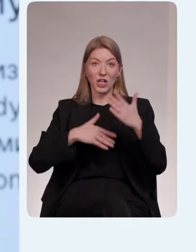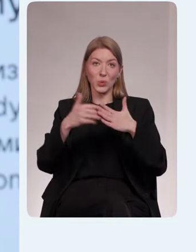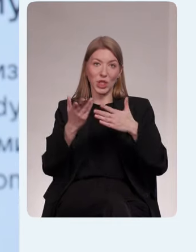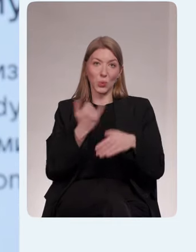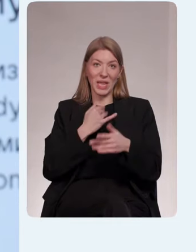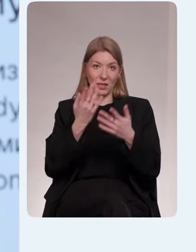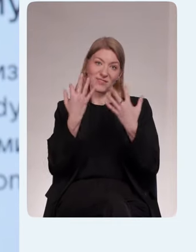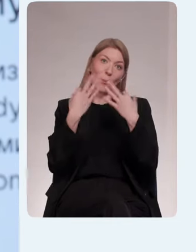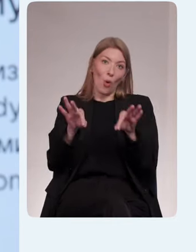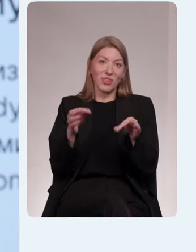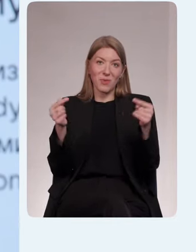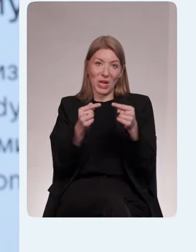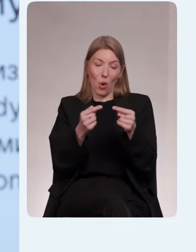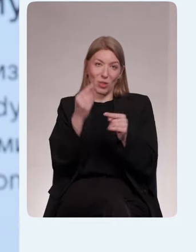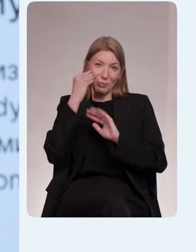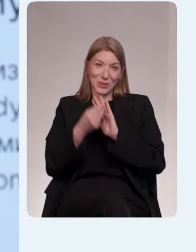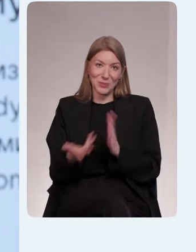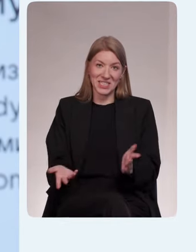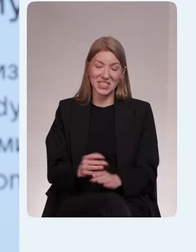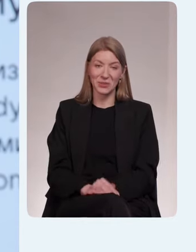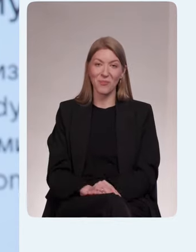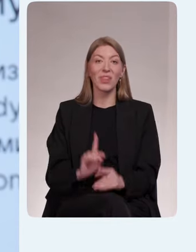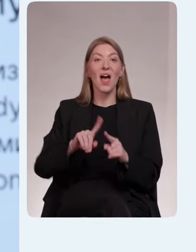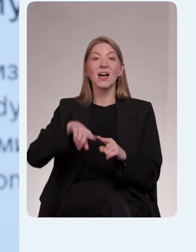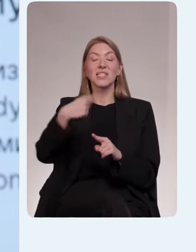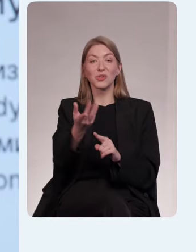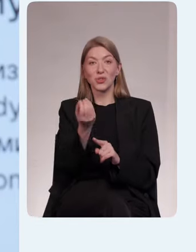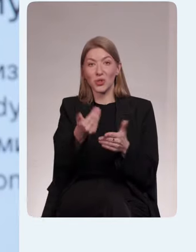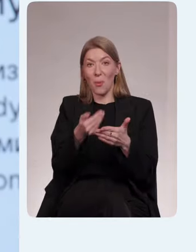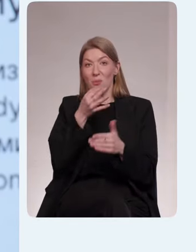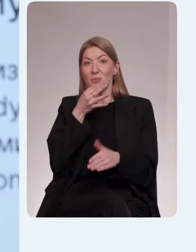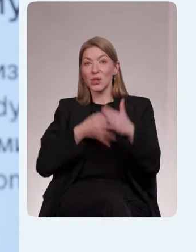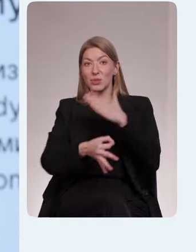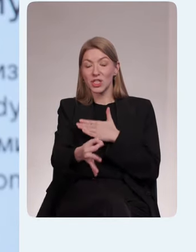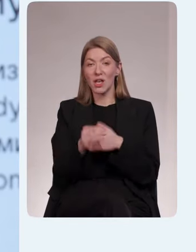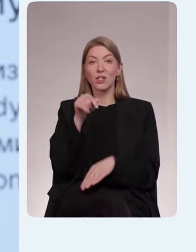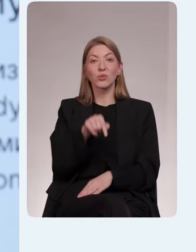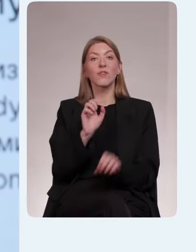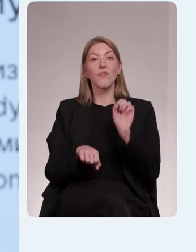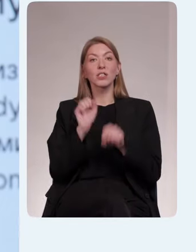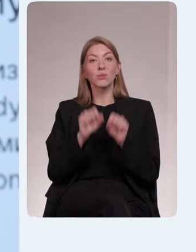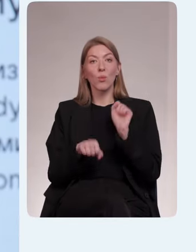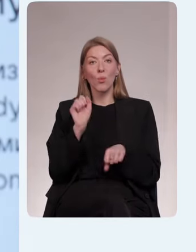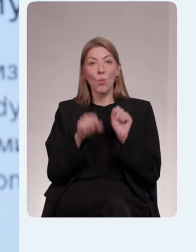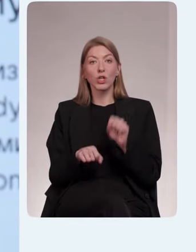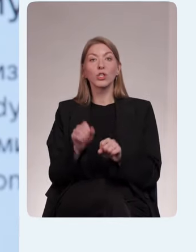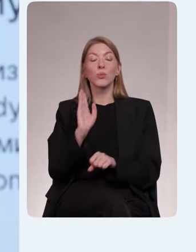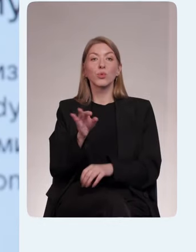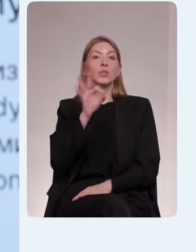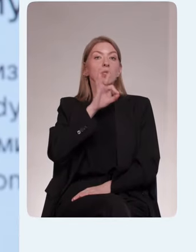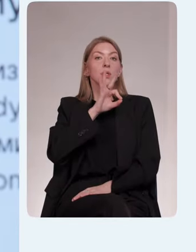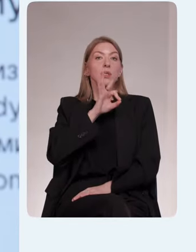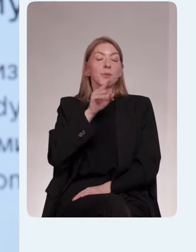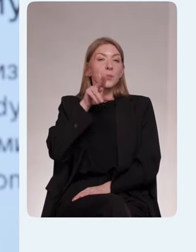степени. Следующий дисклеймер. Тут будет упоминаться, возможно, употребление